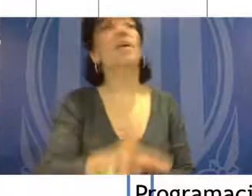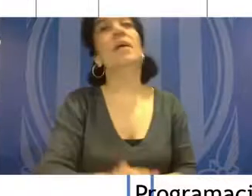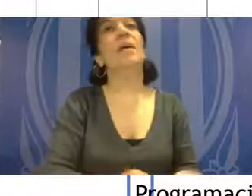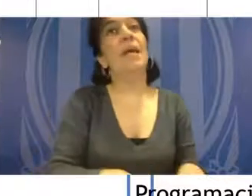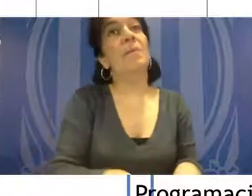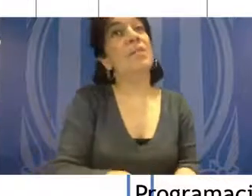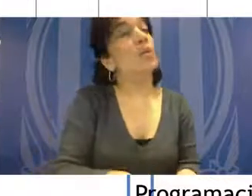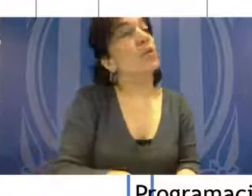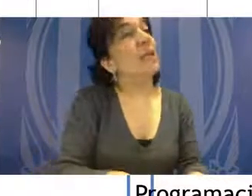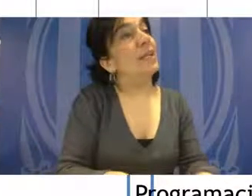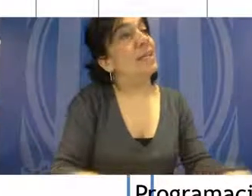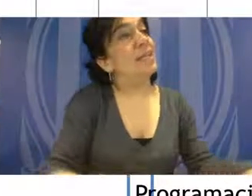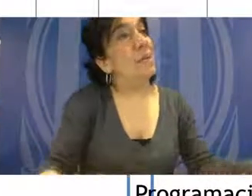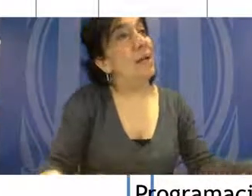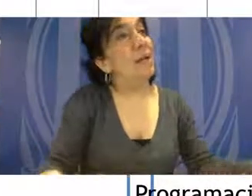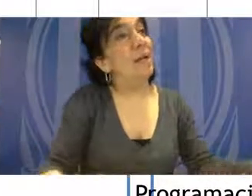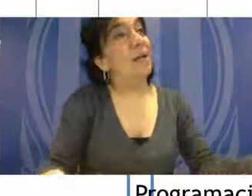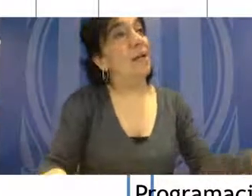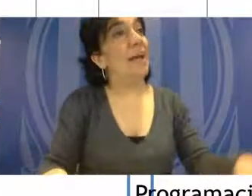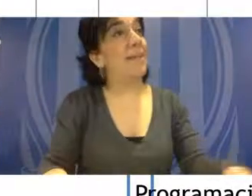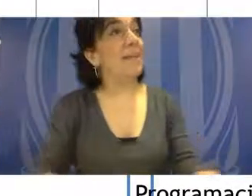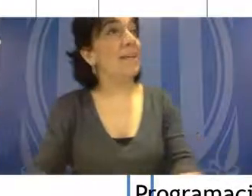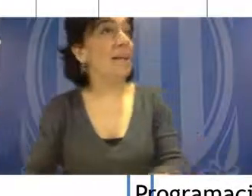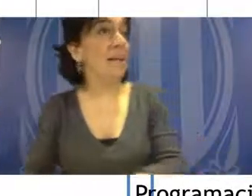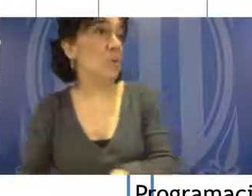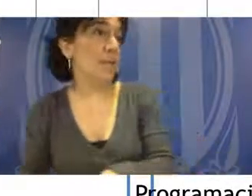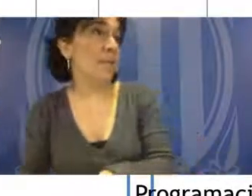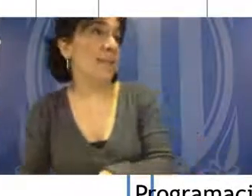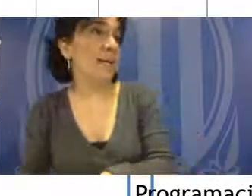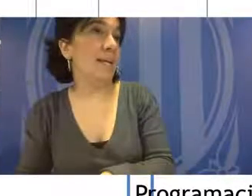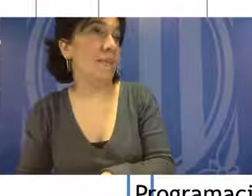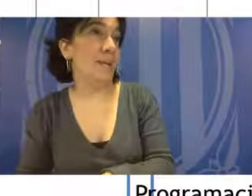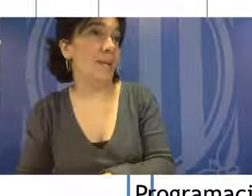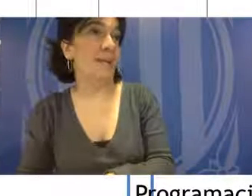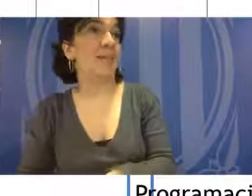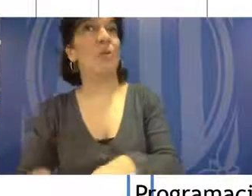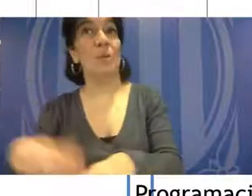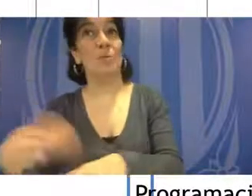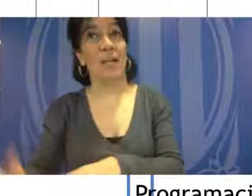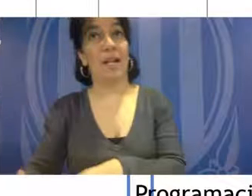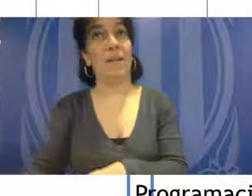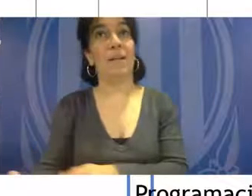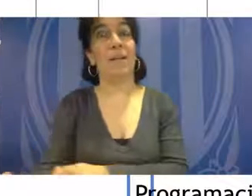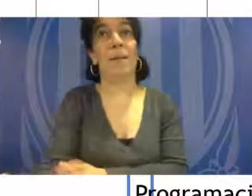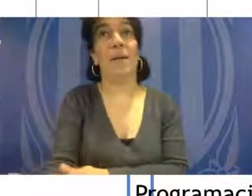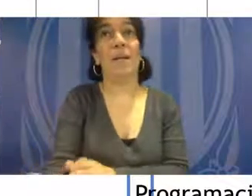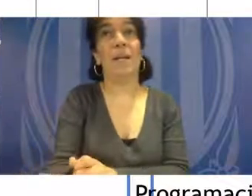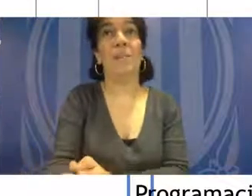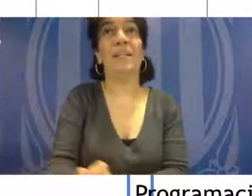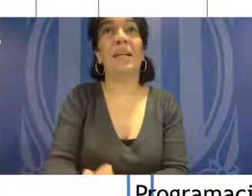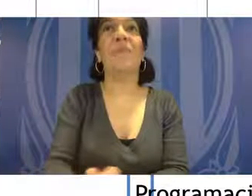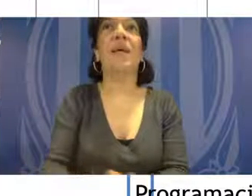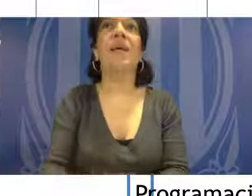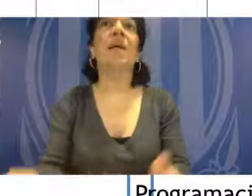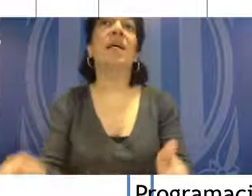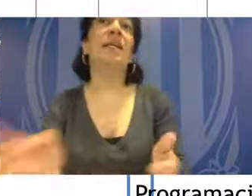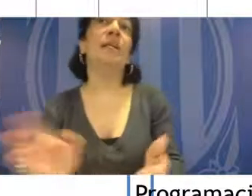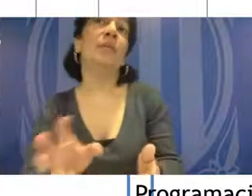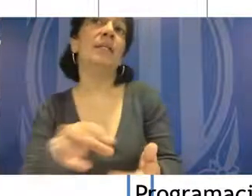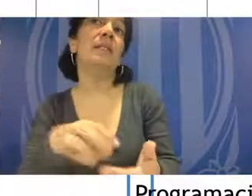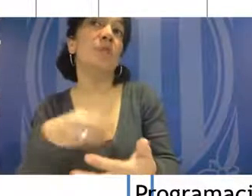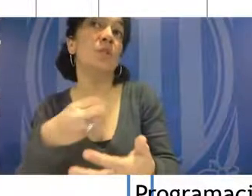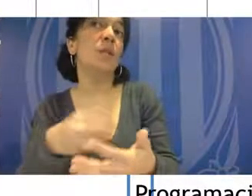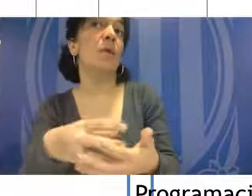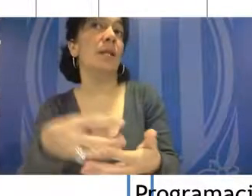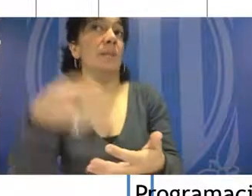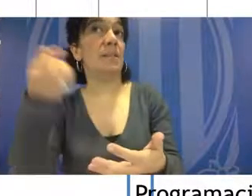Facebook hem estructurat la setmana, cada dia és una temàtica diferent i ara us la mostraré de manera més gràfica. I al Twitter